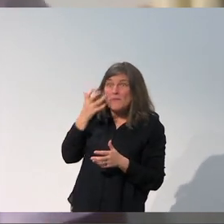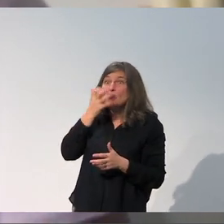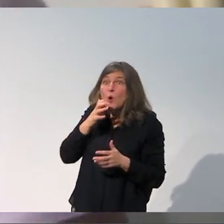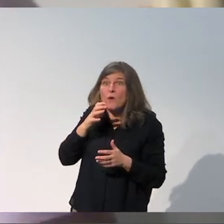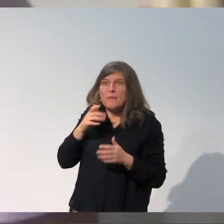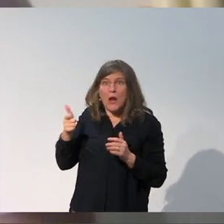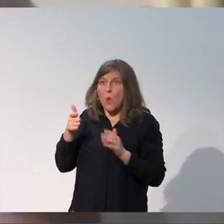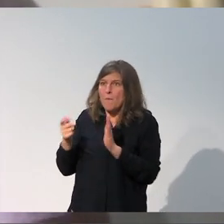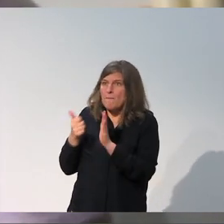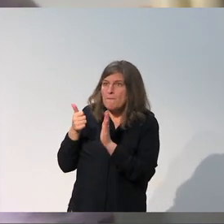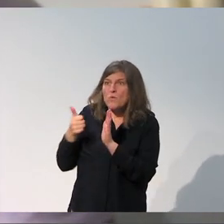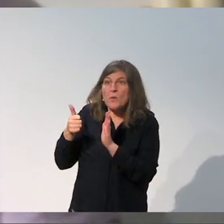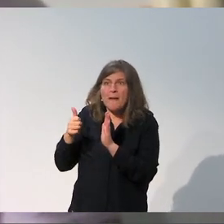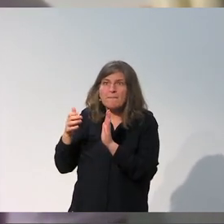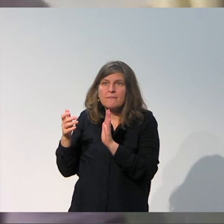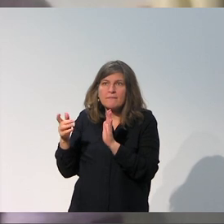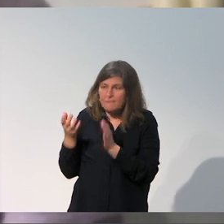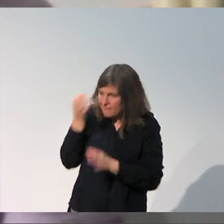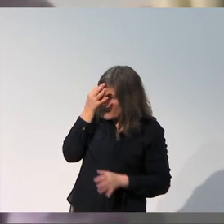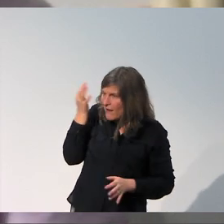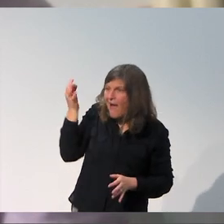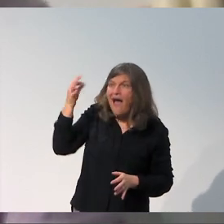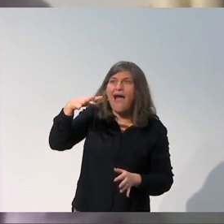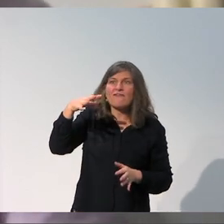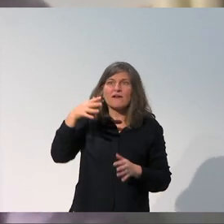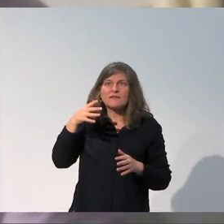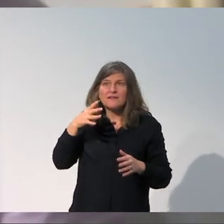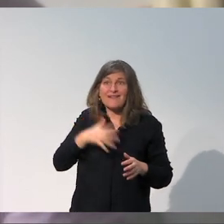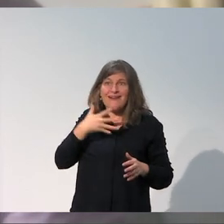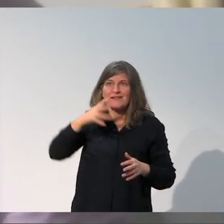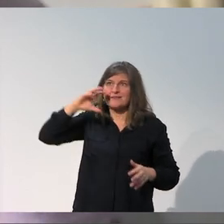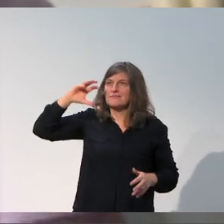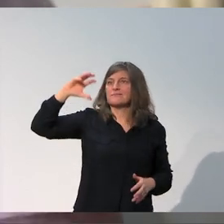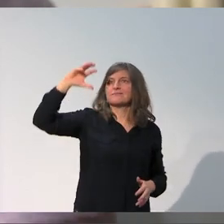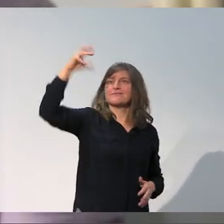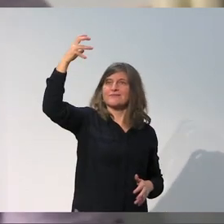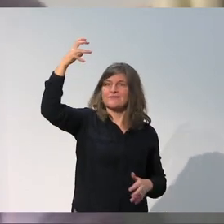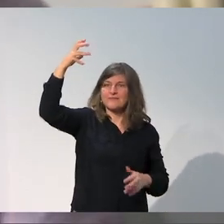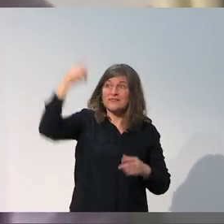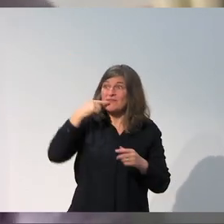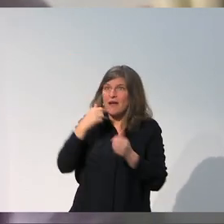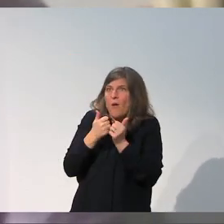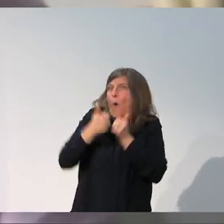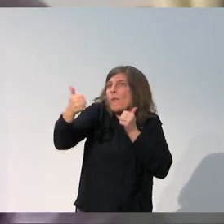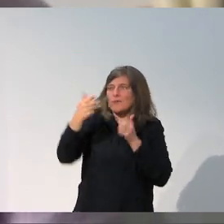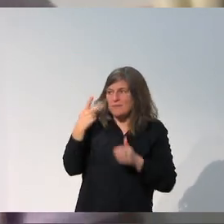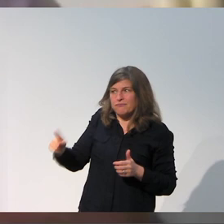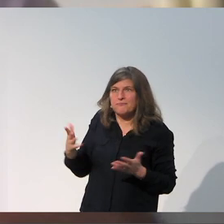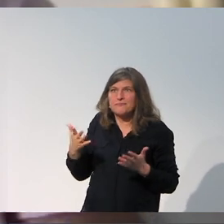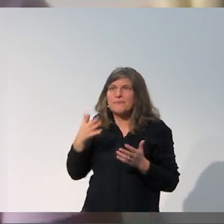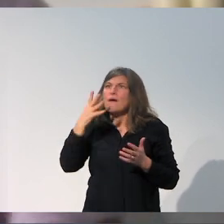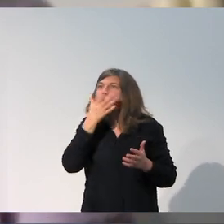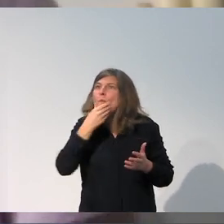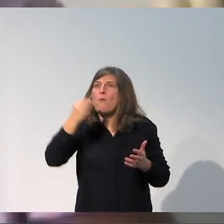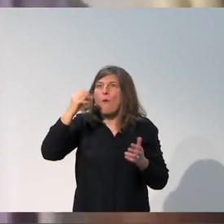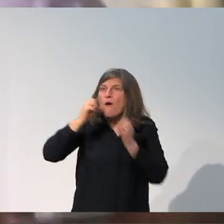qui tout à coup a voulu conquérir son inverse, son opposé astral, a voulu conquérir la chaleur, la beauté, la